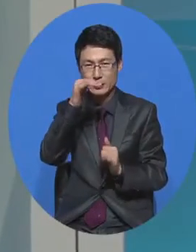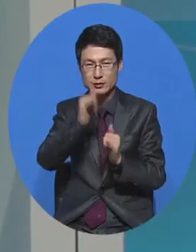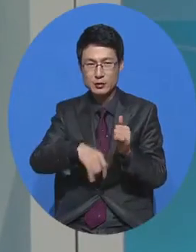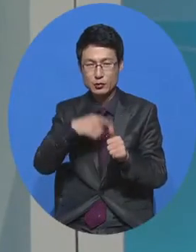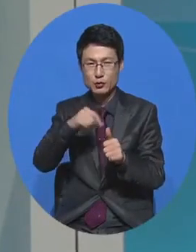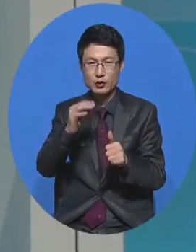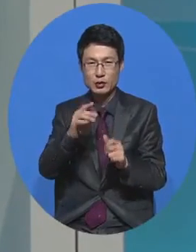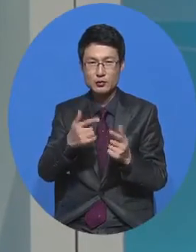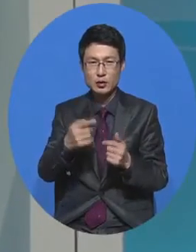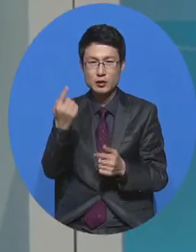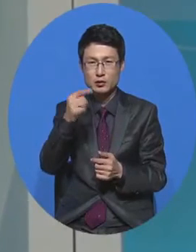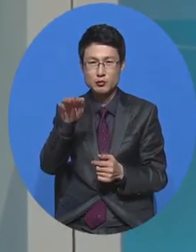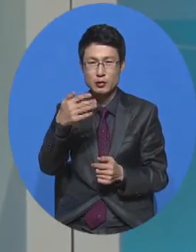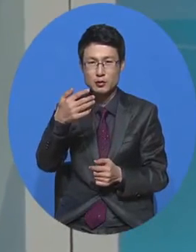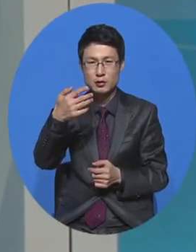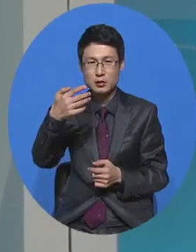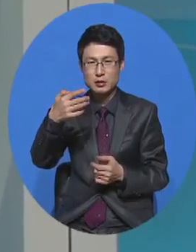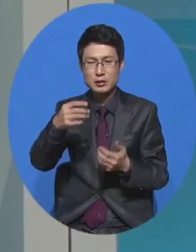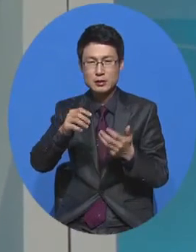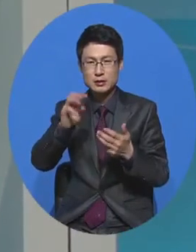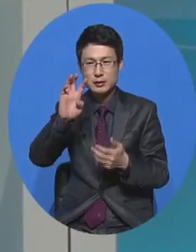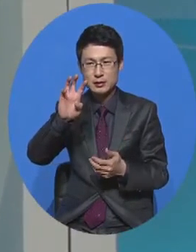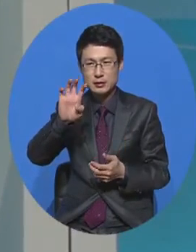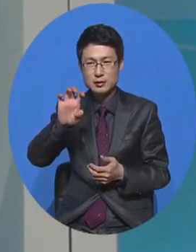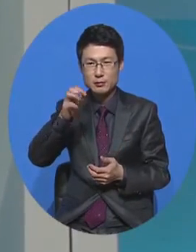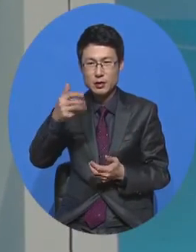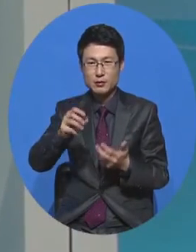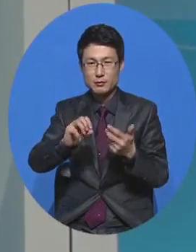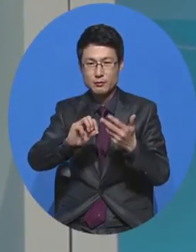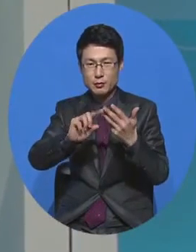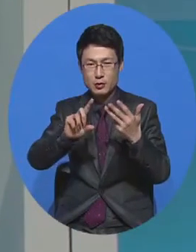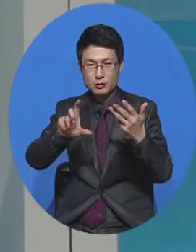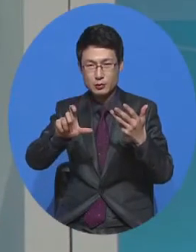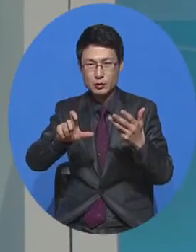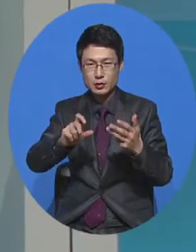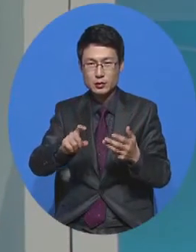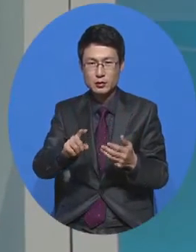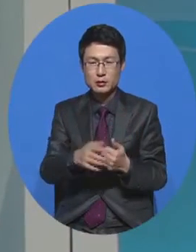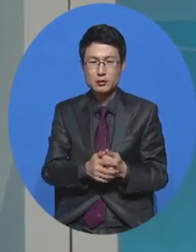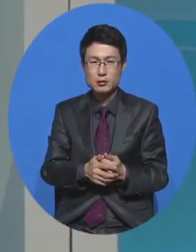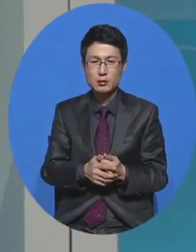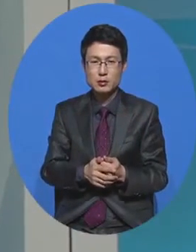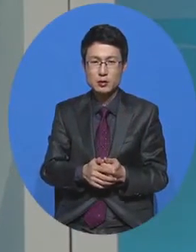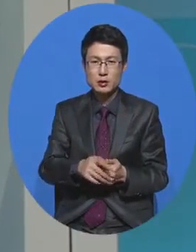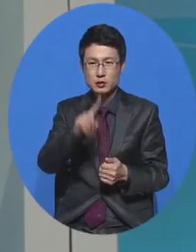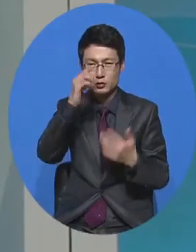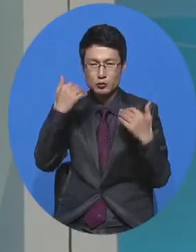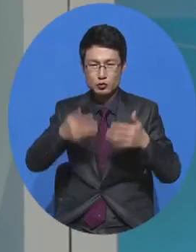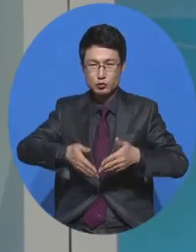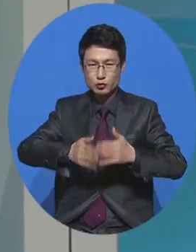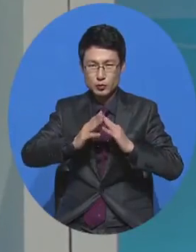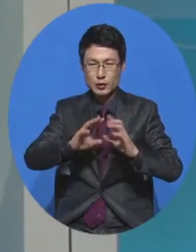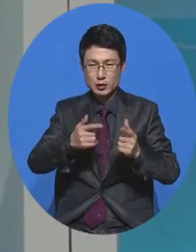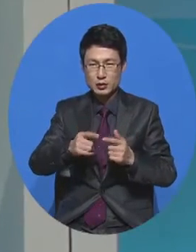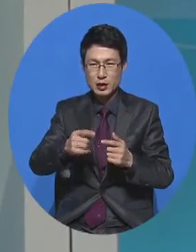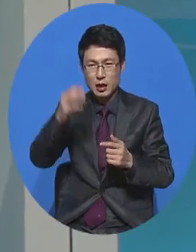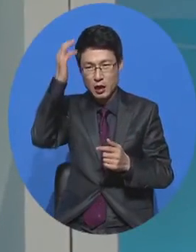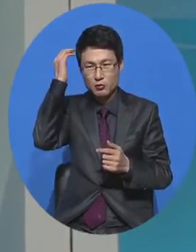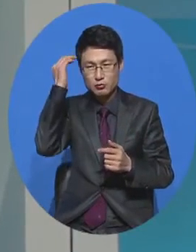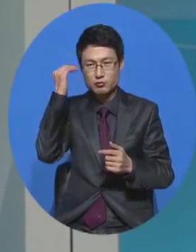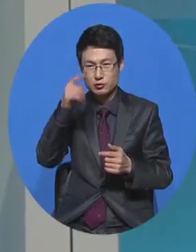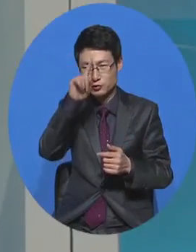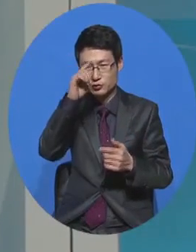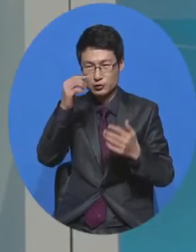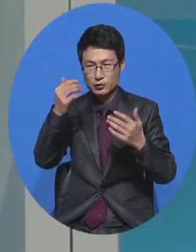1948년 8월 15일을 대한민국 정부수립 이 아닌 대한민국 술이라고 쓴다고 해서 현장에 역사